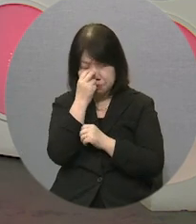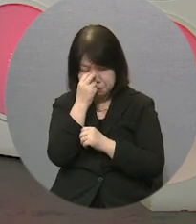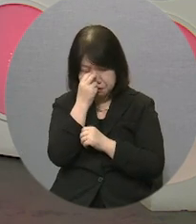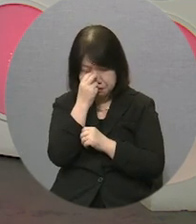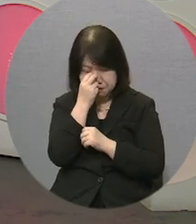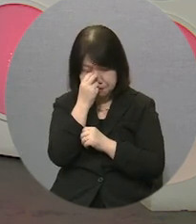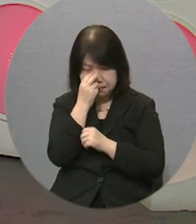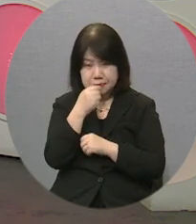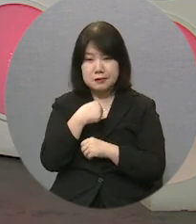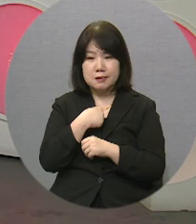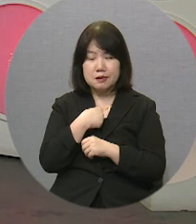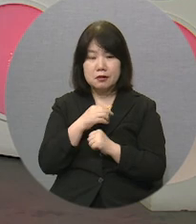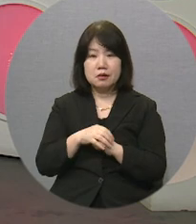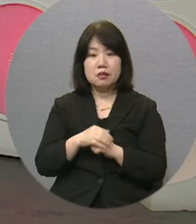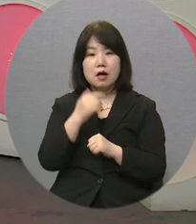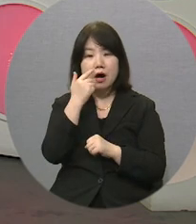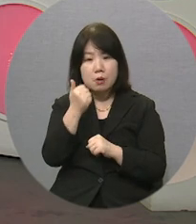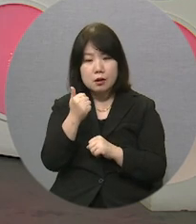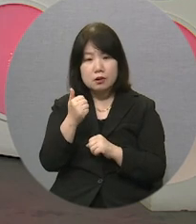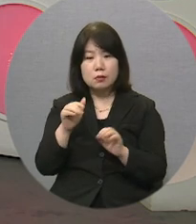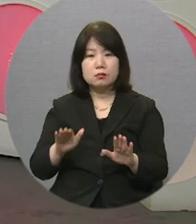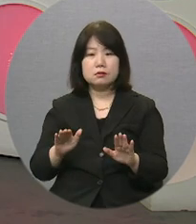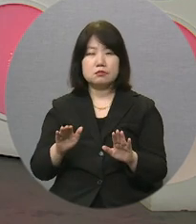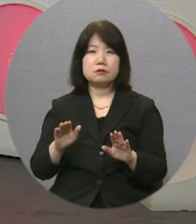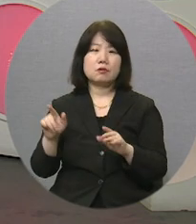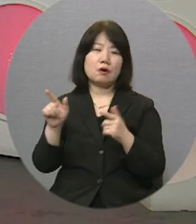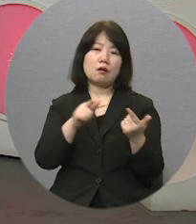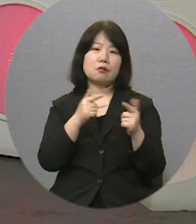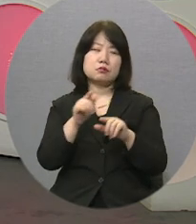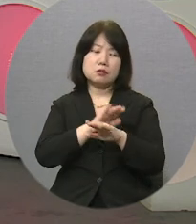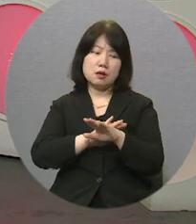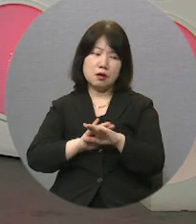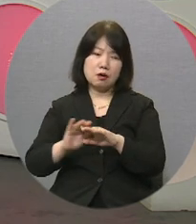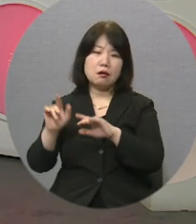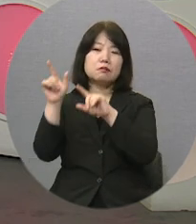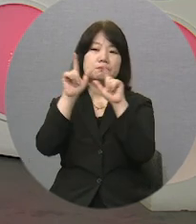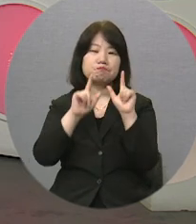아버지, 저는 오늘도 하루를 잘 살아내고 있습니다.